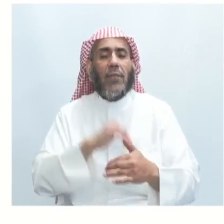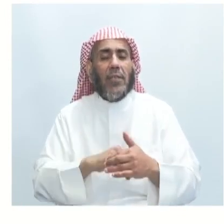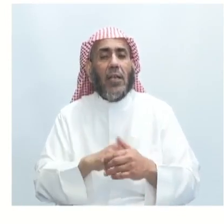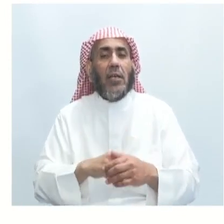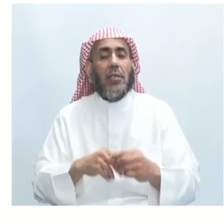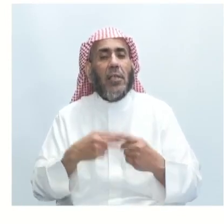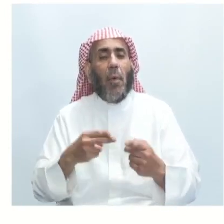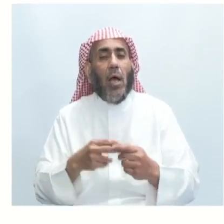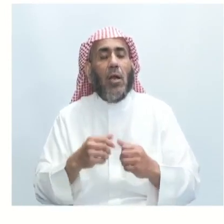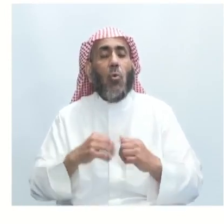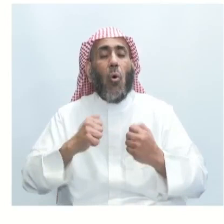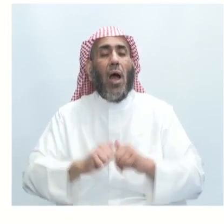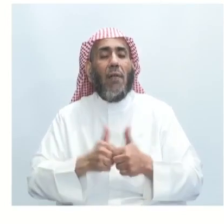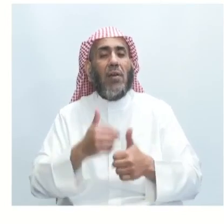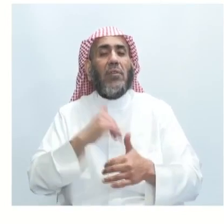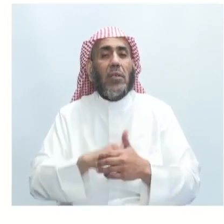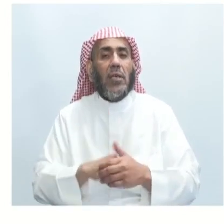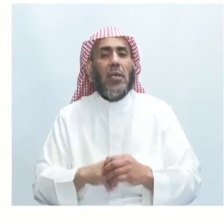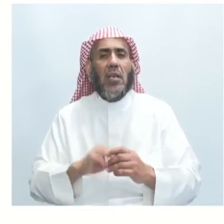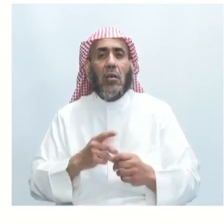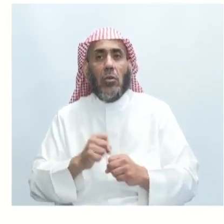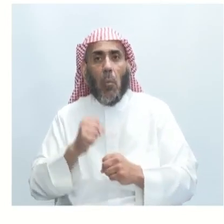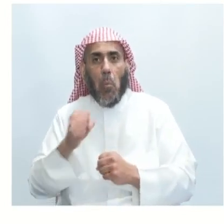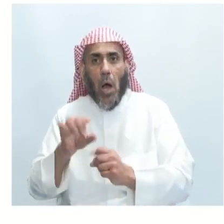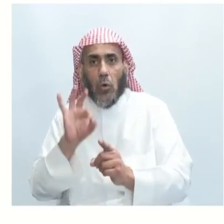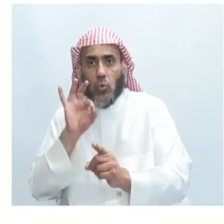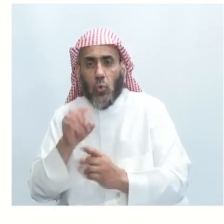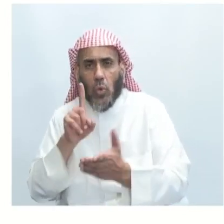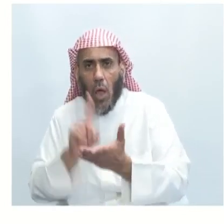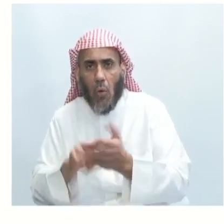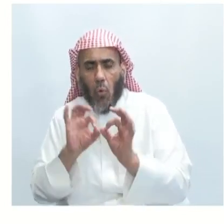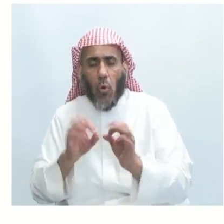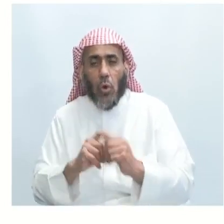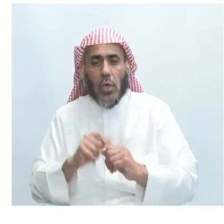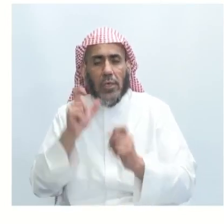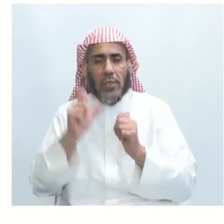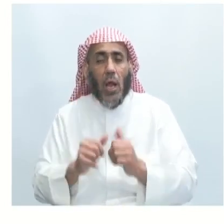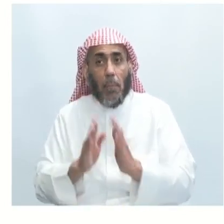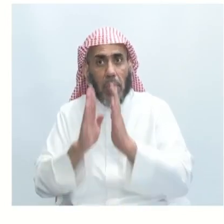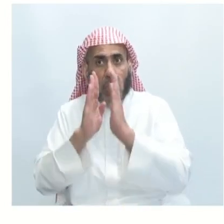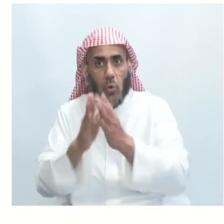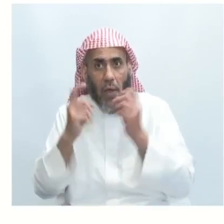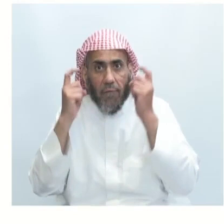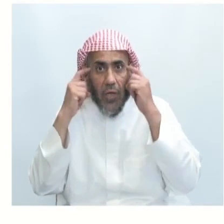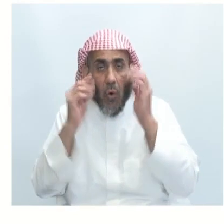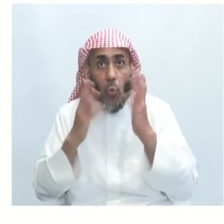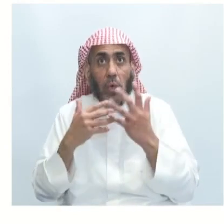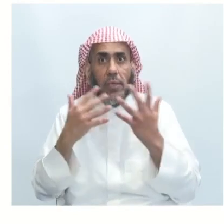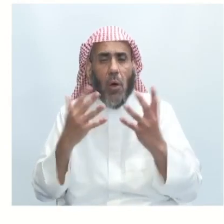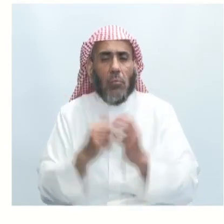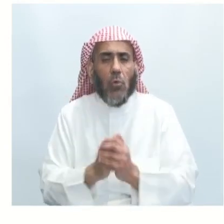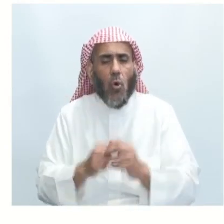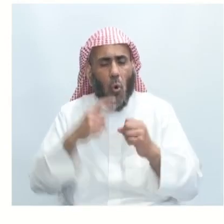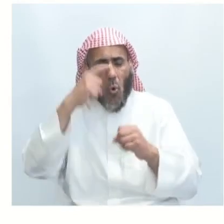ل تبعا لدوافع فطريه اراديا عندما يقوم الطالب بتوجيه فكره وتوجيه انتباهه